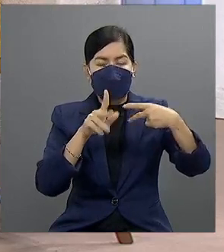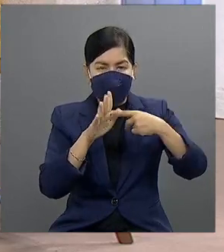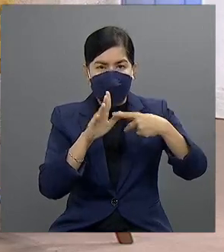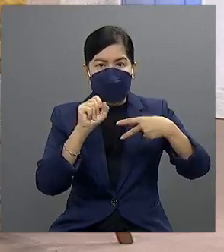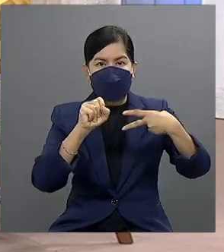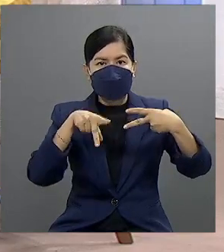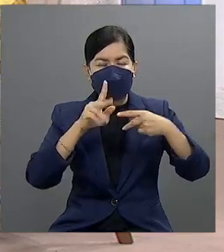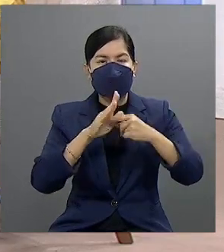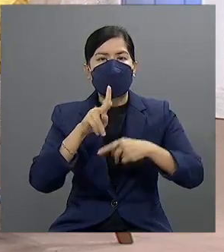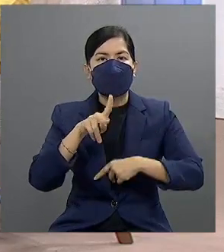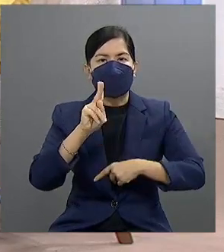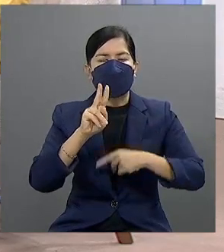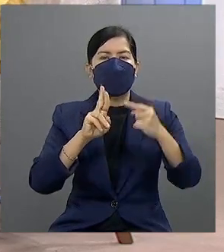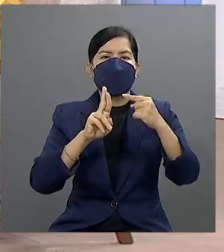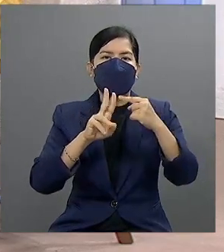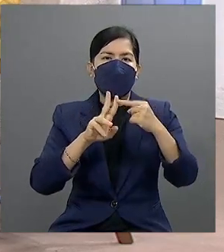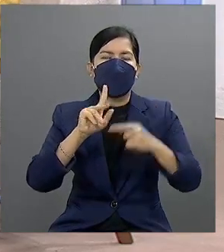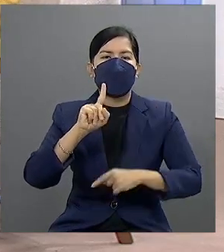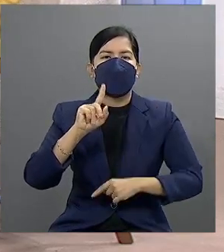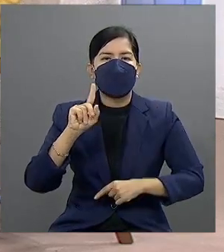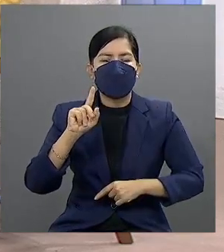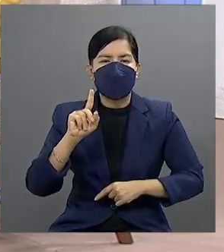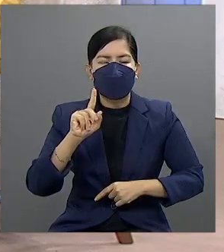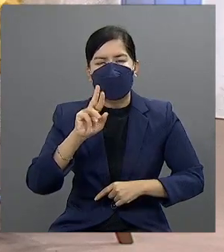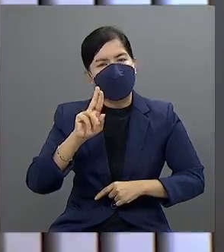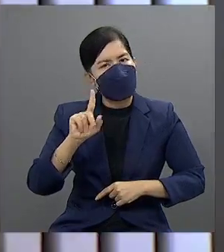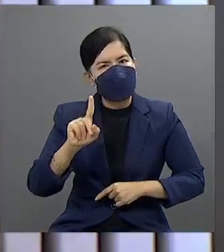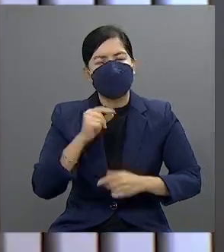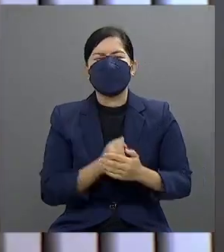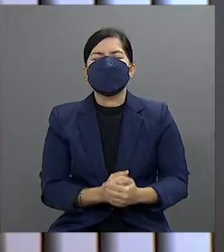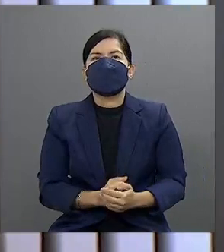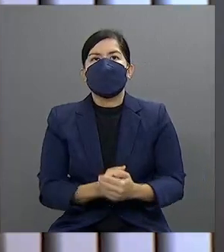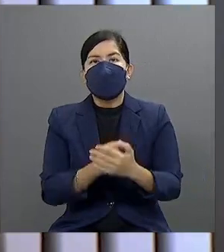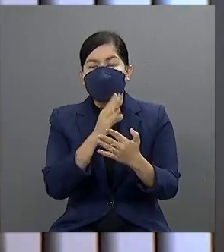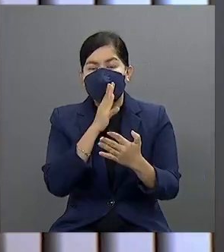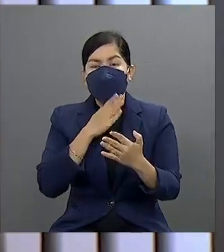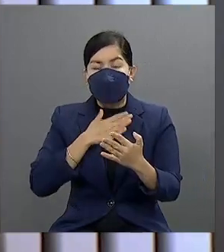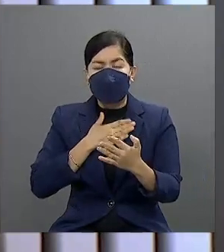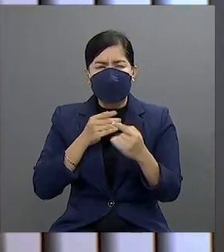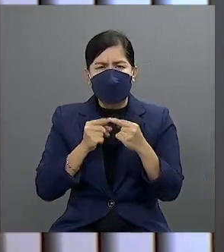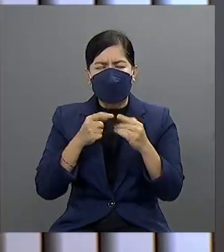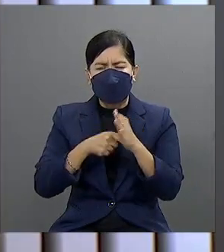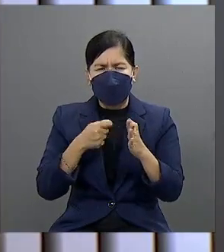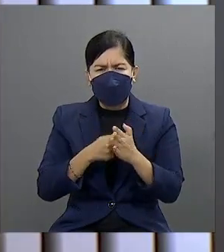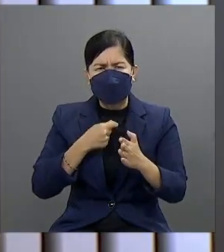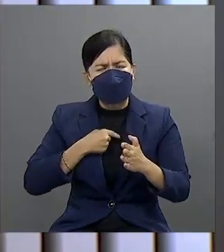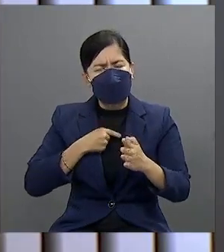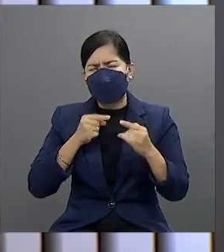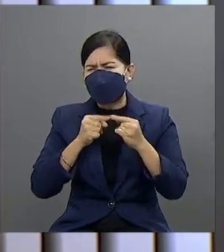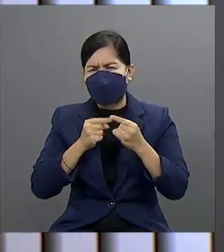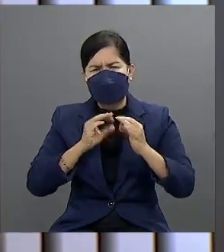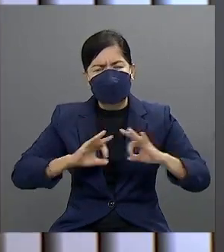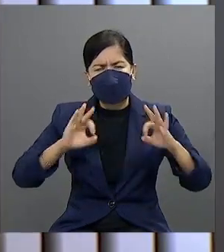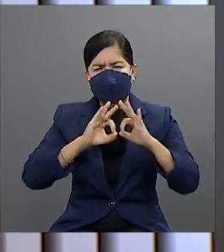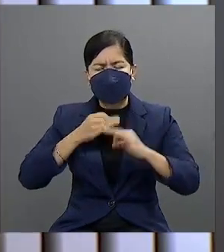คือสิทธิ์ของคนไทยแต่ถ้าเกิดท่านไม่สามารถไปเลือกตั้งได้จริงๆก็ต้องไปแจ้งเขาด้วยนะครับภายในวันที่5ธันวาคมคือเริ่มตั้ง